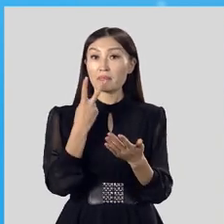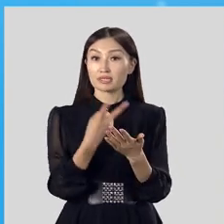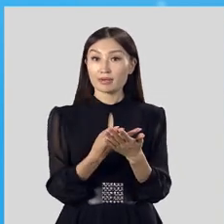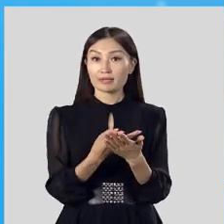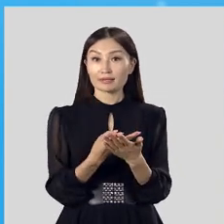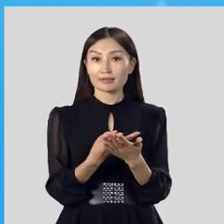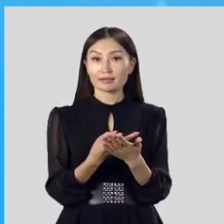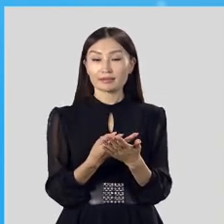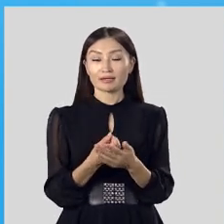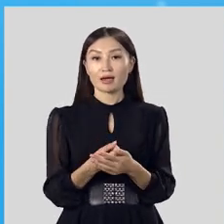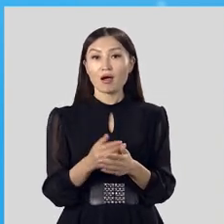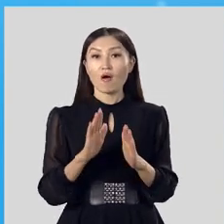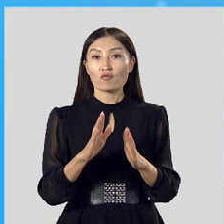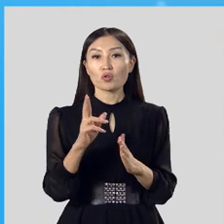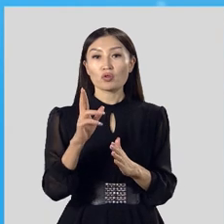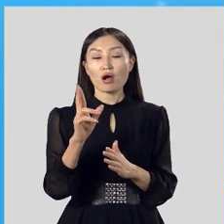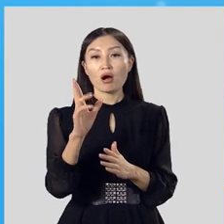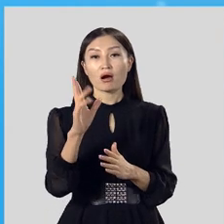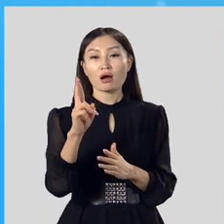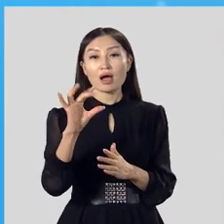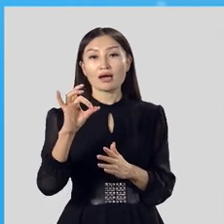Посмотрите, вот корешок,